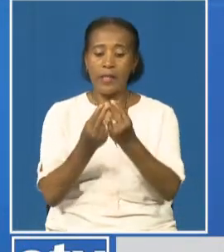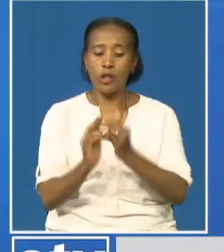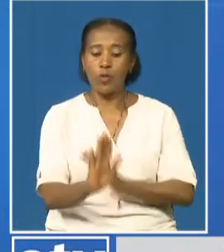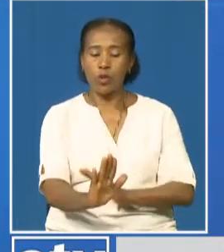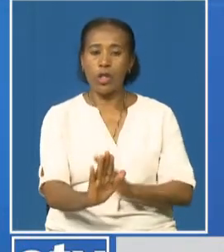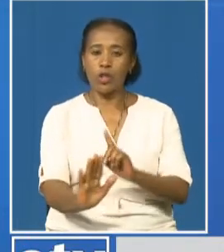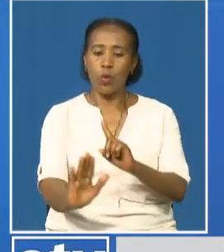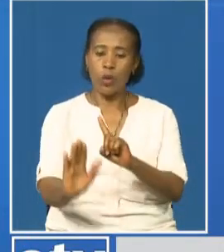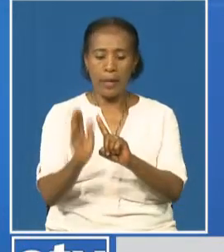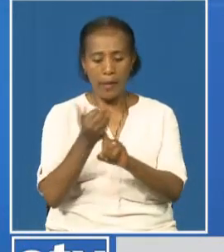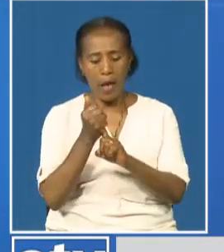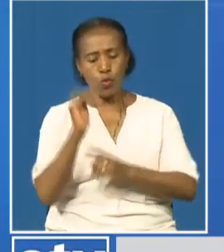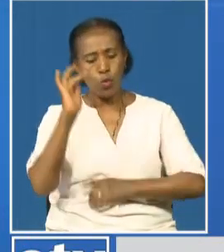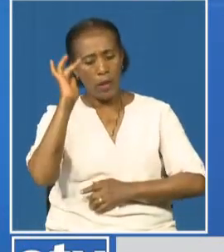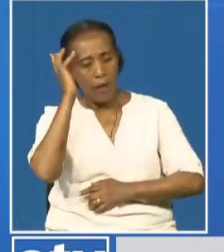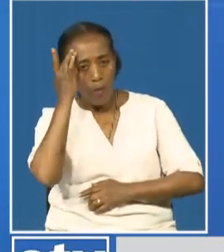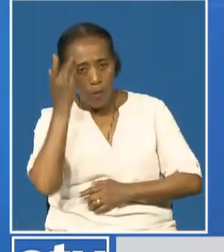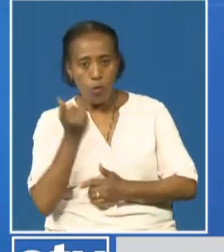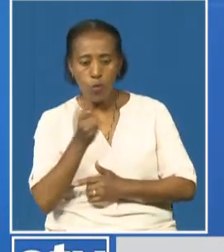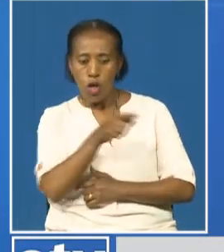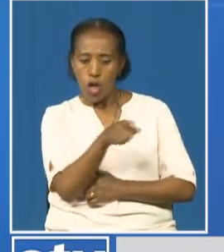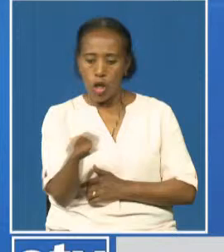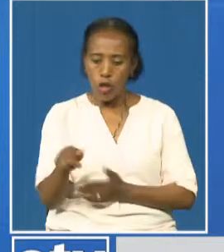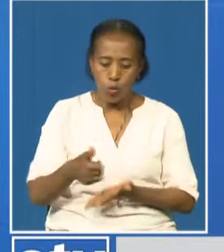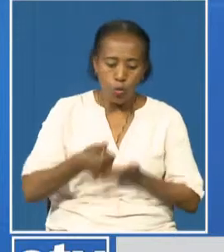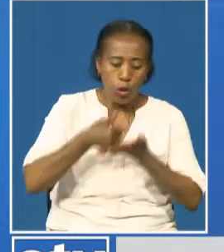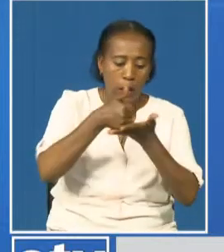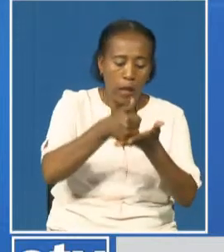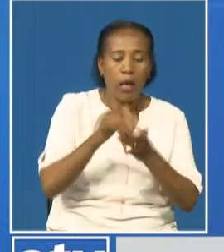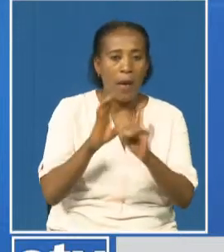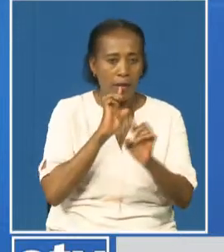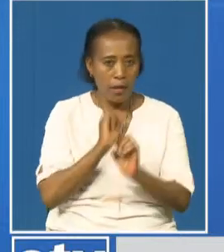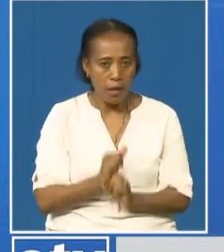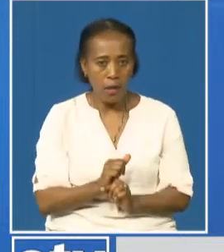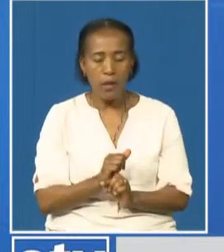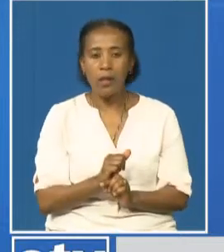ቤተሰቦቻቸው ከተያዙ ከታመሙ ለነሱ እርዳታ ማድረግ